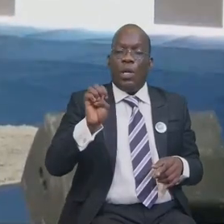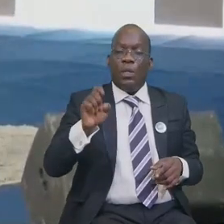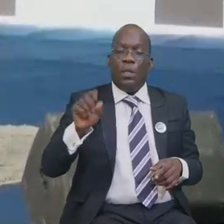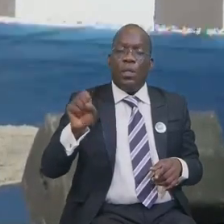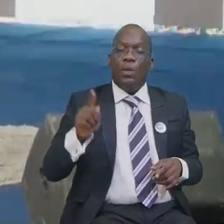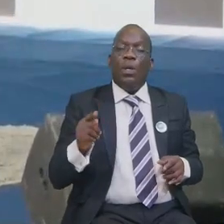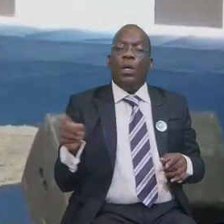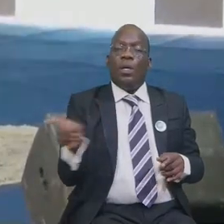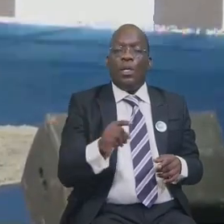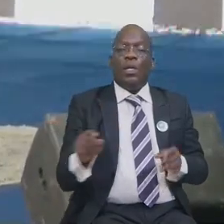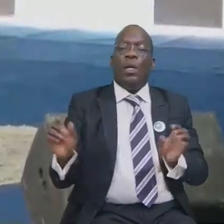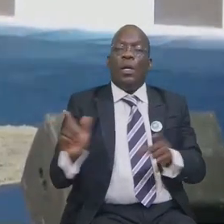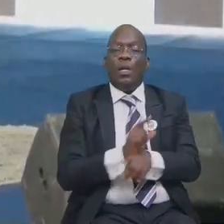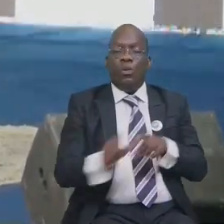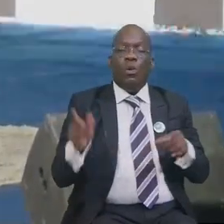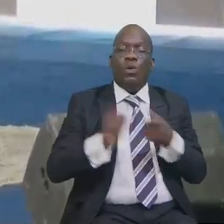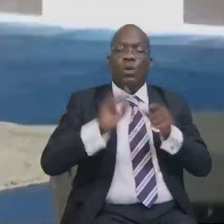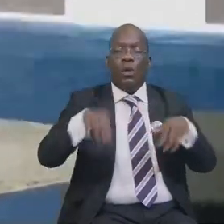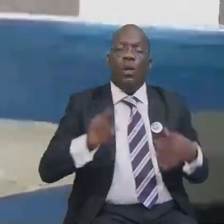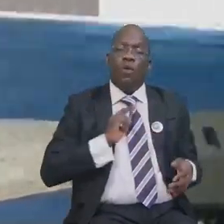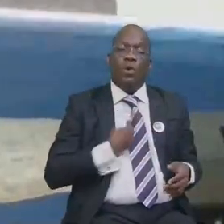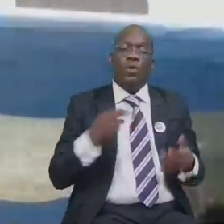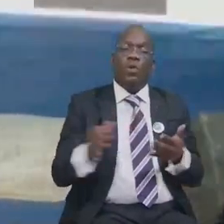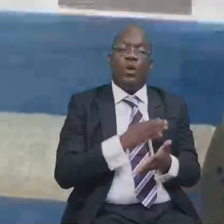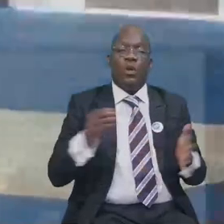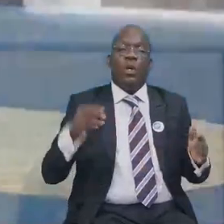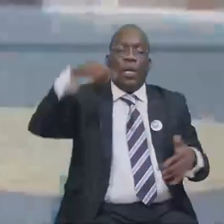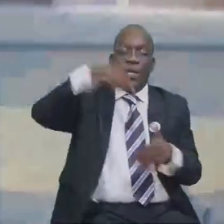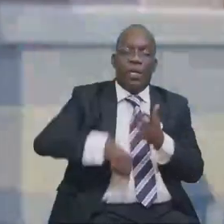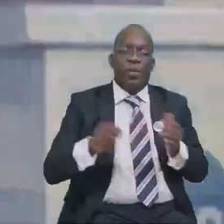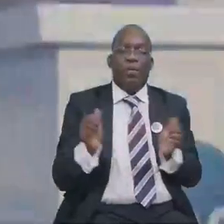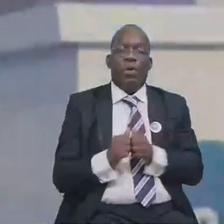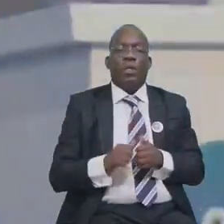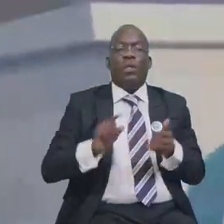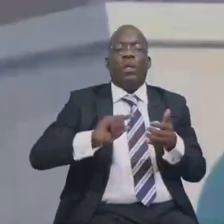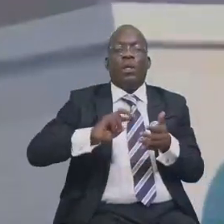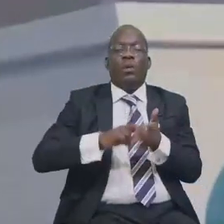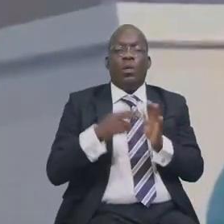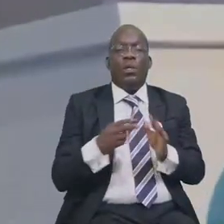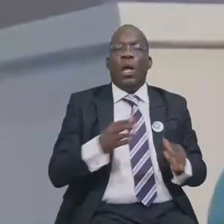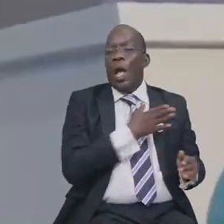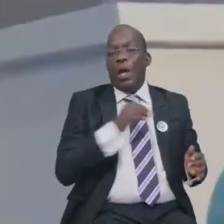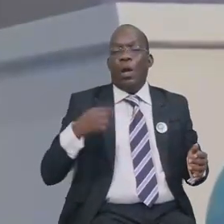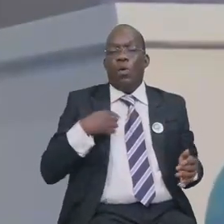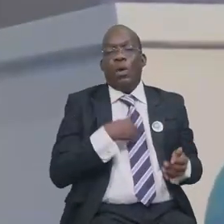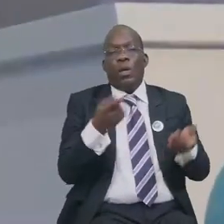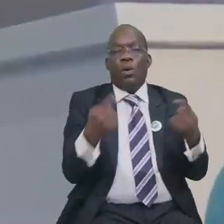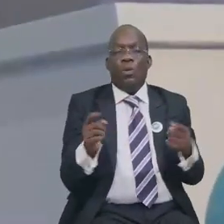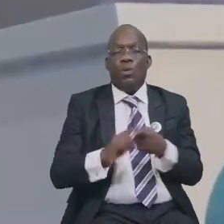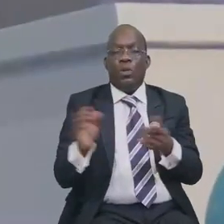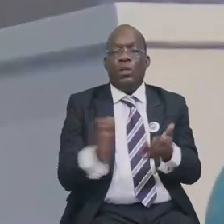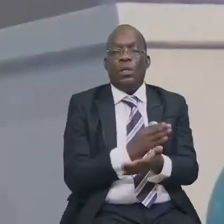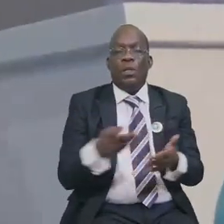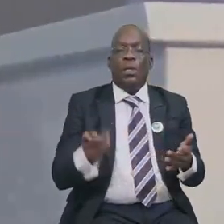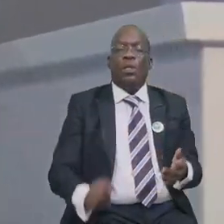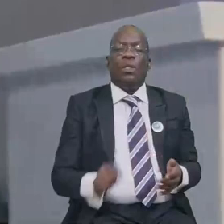ces cantiques très lourds de sens. Nous venons maintenant pour bénir le peuple de Dieu avec ces cantiques-là. Mais vous savez,